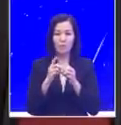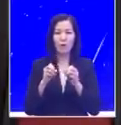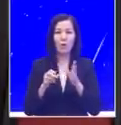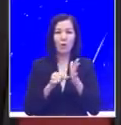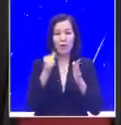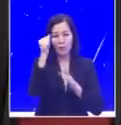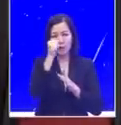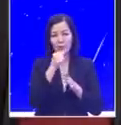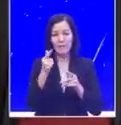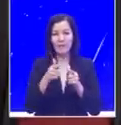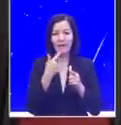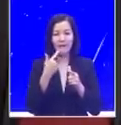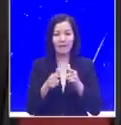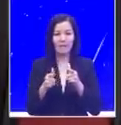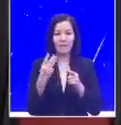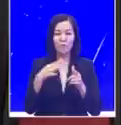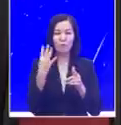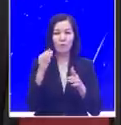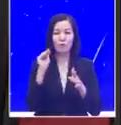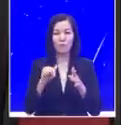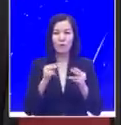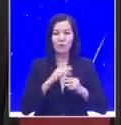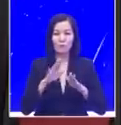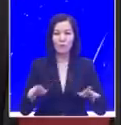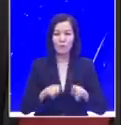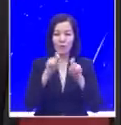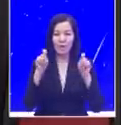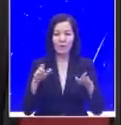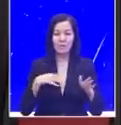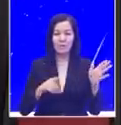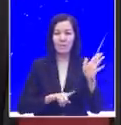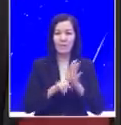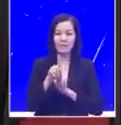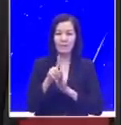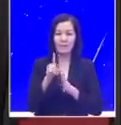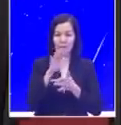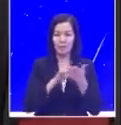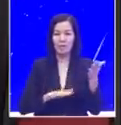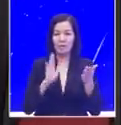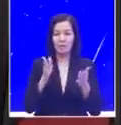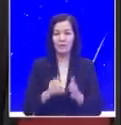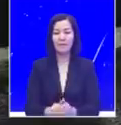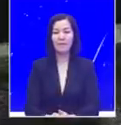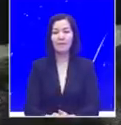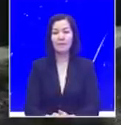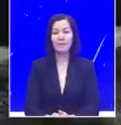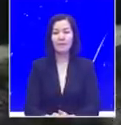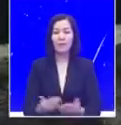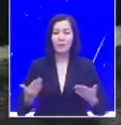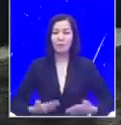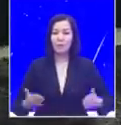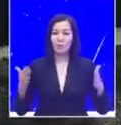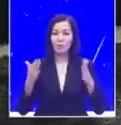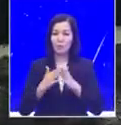2011-2016 жылдар аралығында бізде 34 мыңнан аса жұмыс орны ашылыпты. Бастаманы биыл да жалғастыру көзделіп отыр. Тұрғын үй